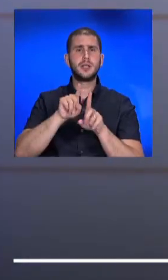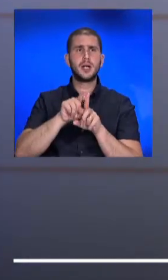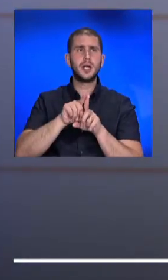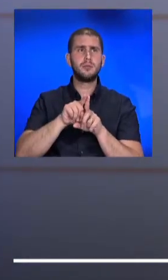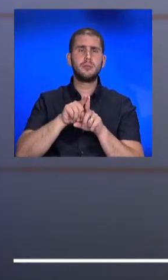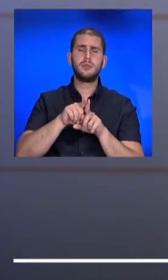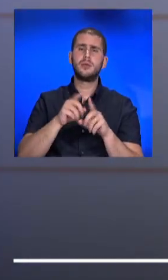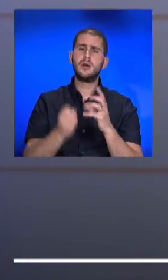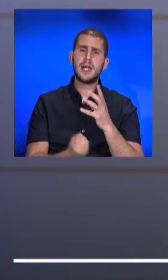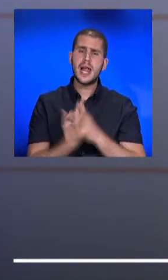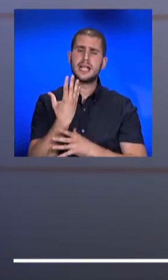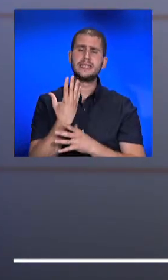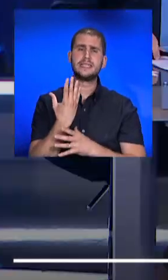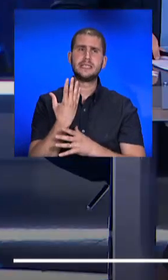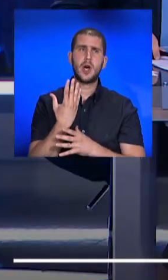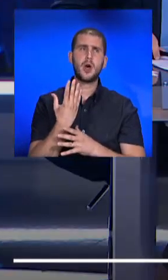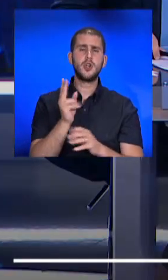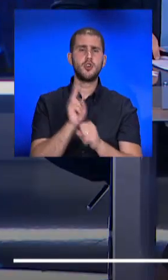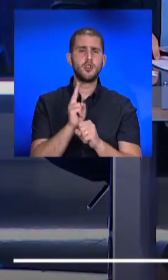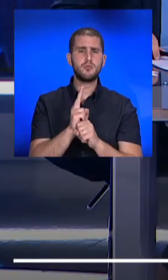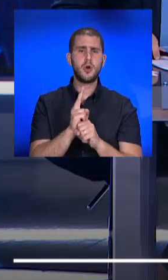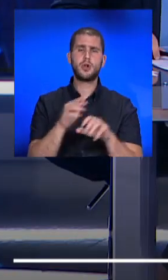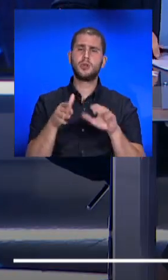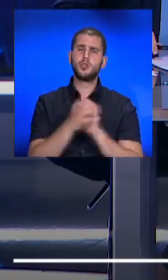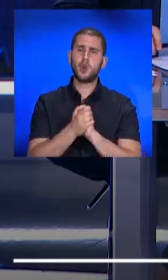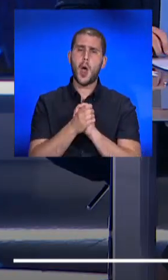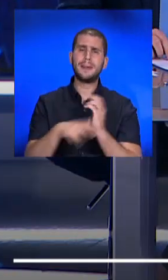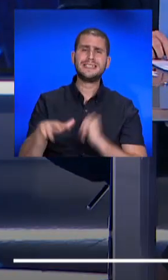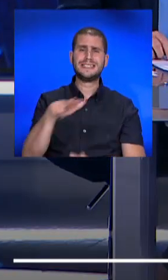או ליצור, לשמור על שלום הציבור,